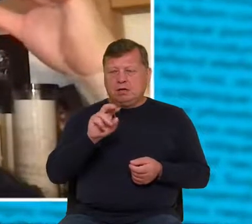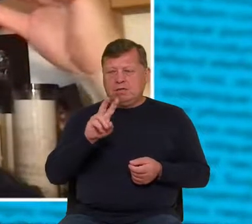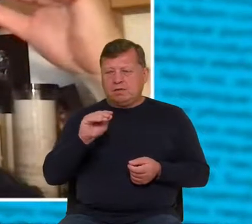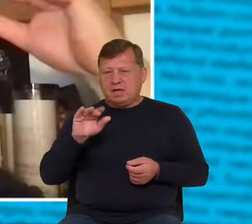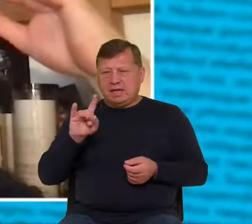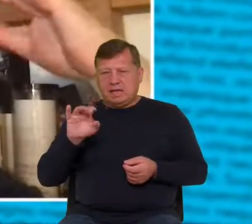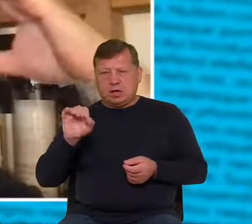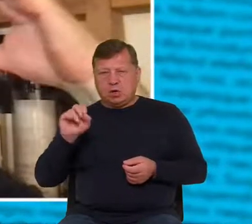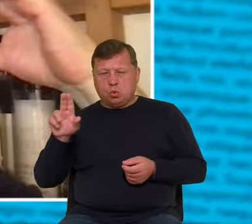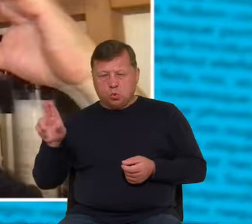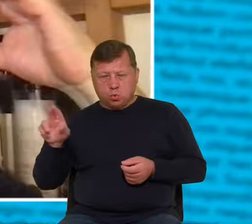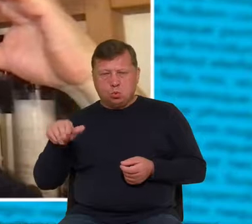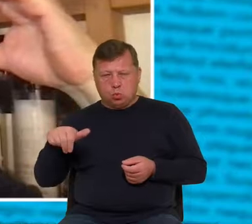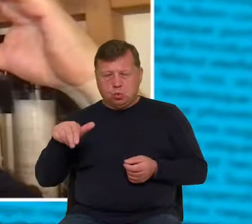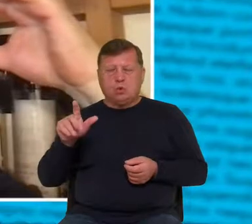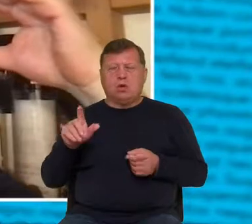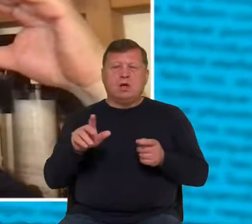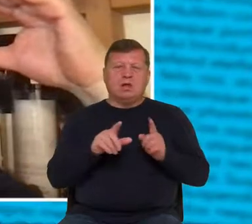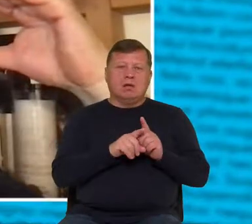Tak więc